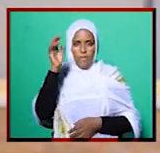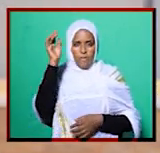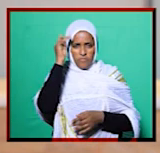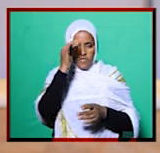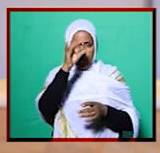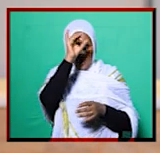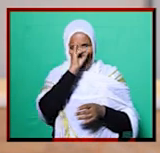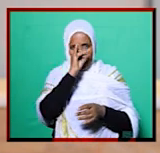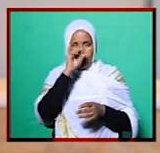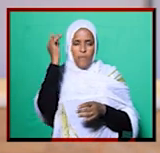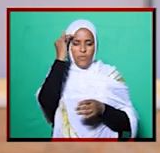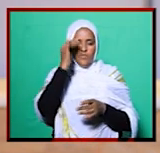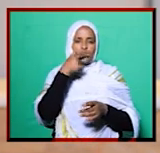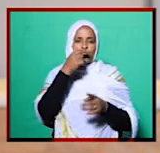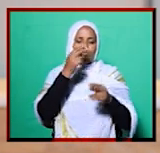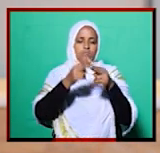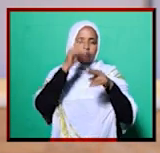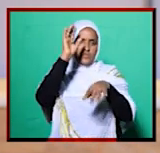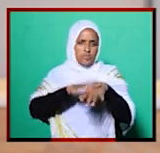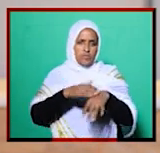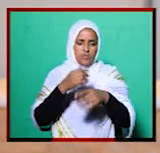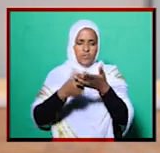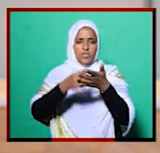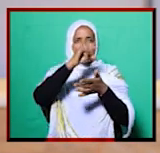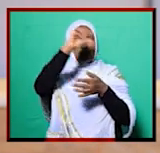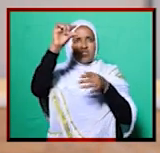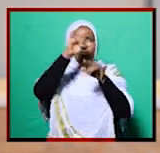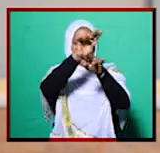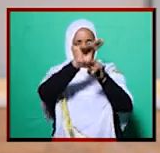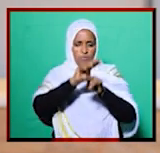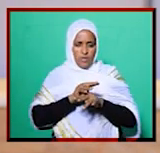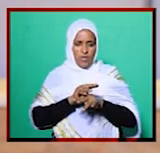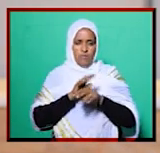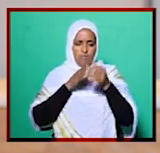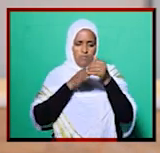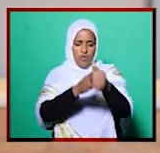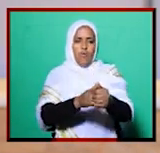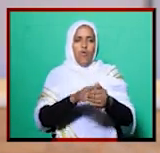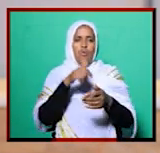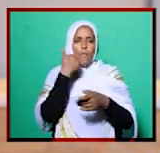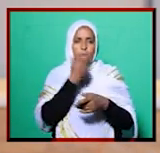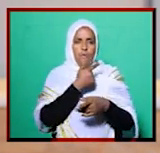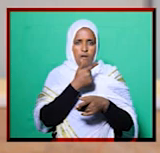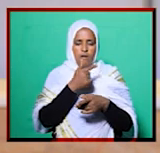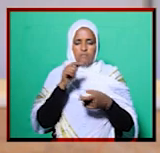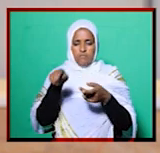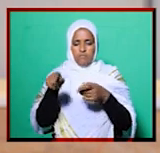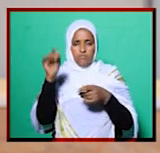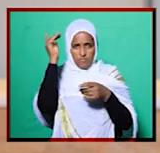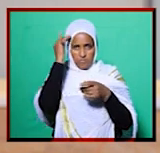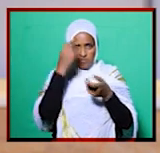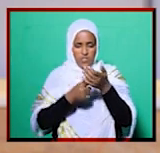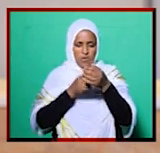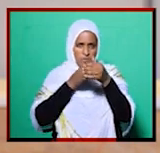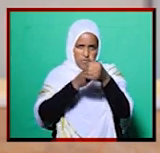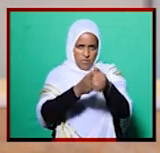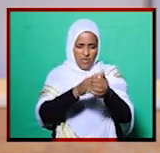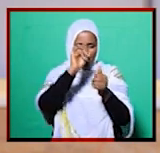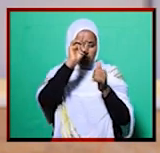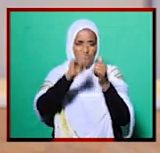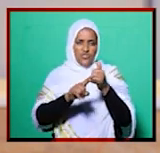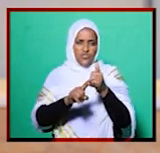ኤጲስቆጶሳት፣ ጳጳሳት ወይም ሊቃነ ጳጳሳት ተብለው ይጠራሉ። በርዕሰ መንበርነት የሚመራው ፓትርያርኩ ነው። ፓትርያርኩ ርዕሰ መንበር